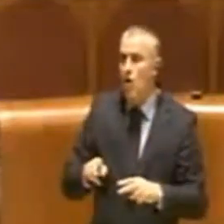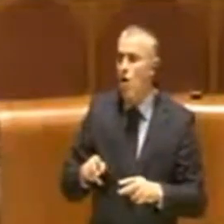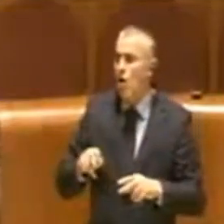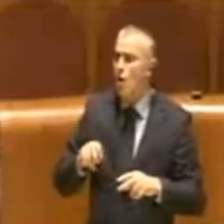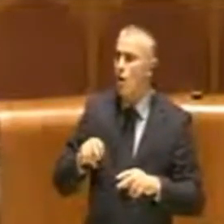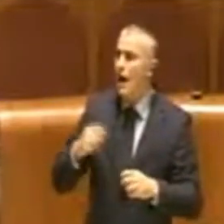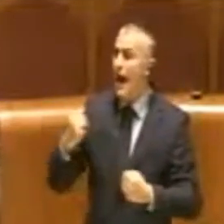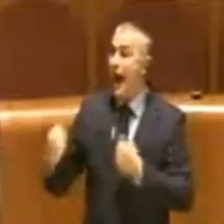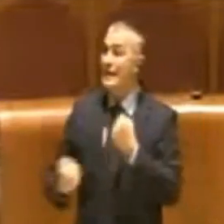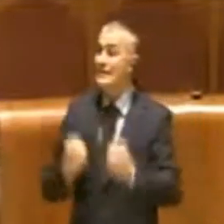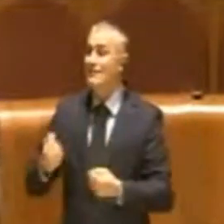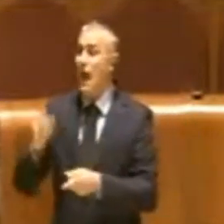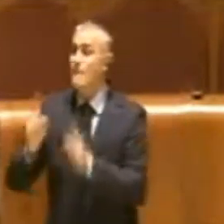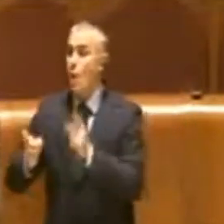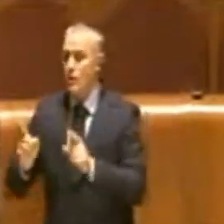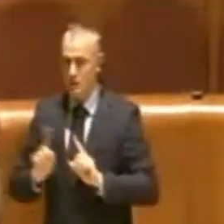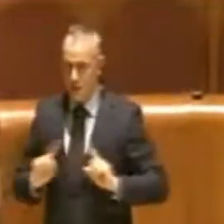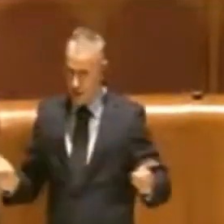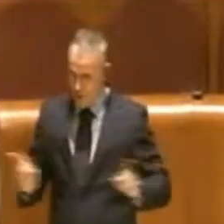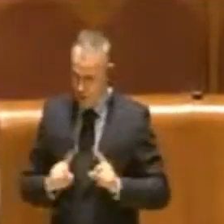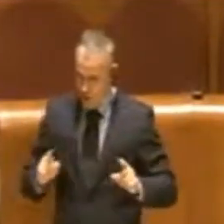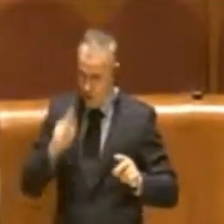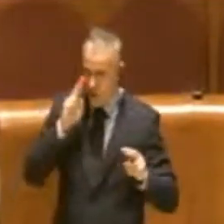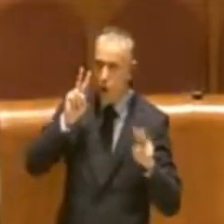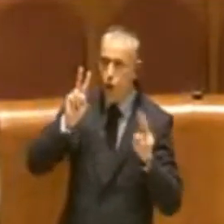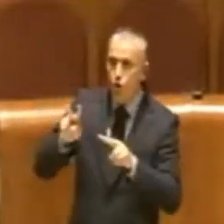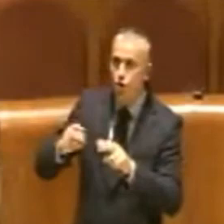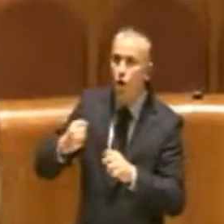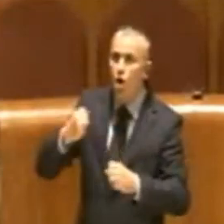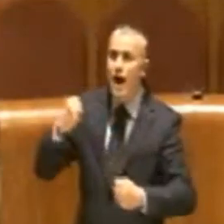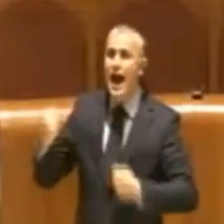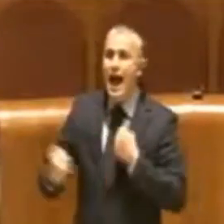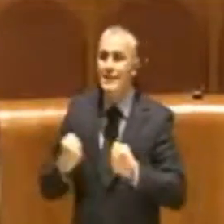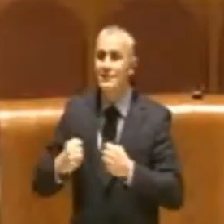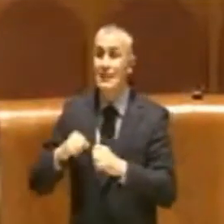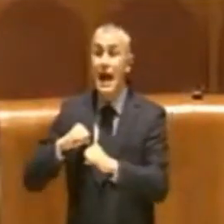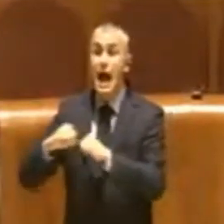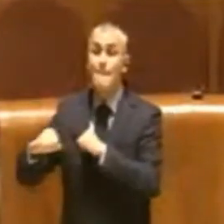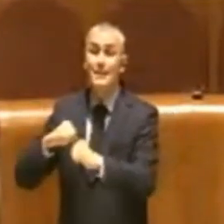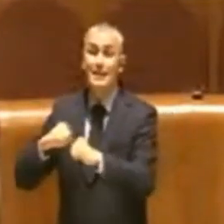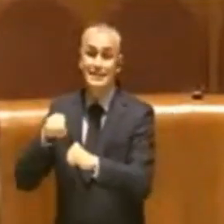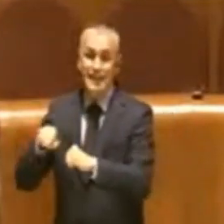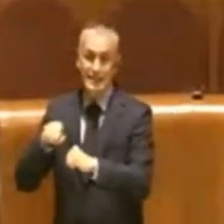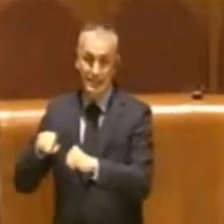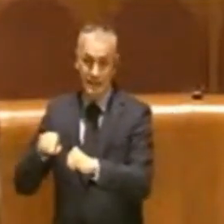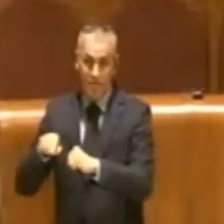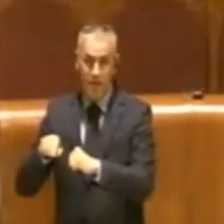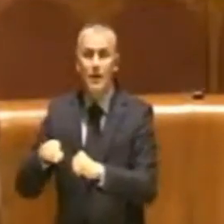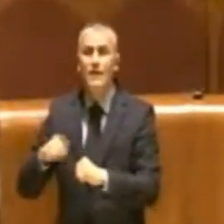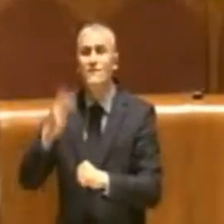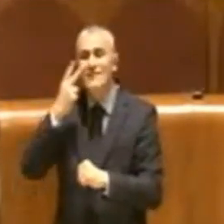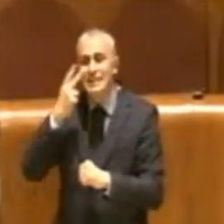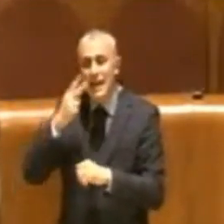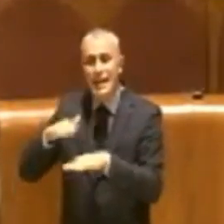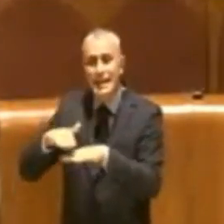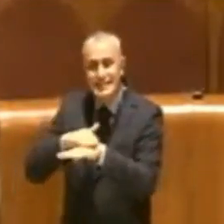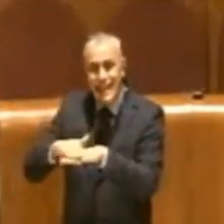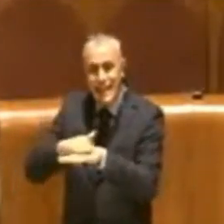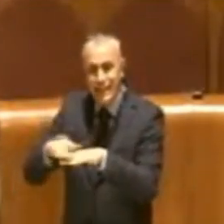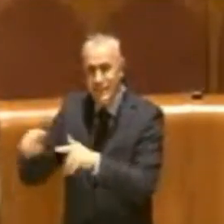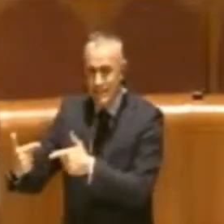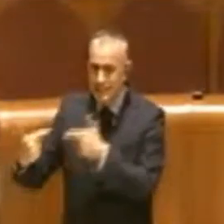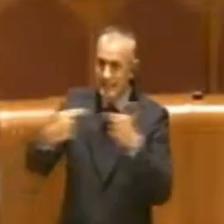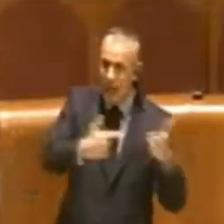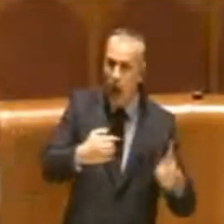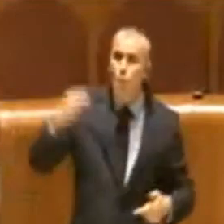diciamo politiche, quanto sulle attività amministrative, in particolare sulla qualità dei servizi che vengono